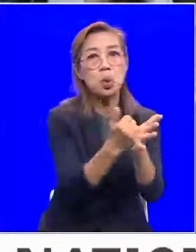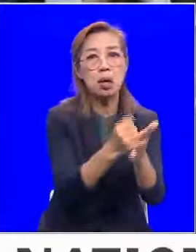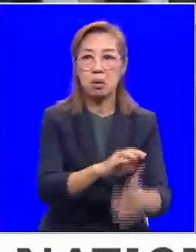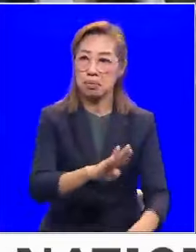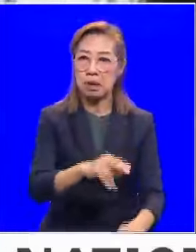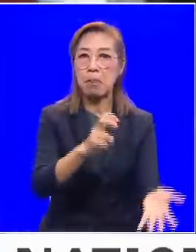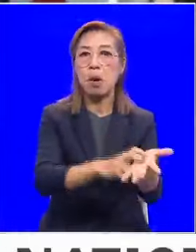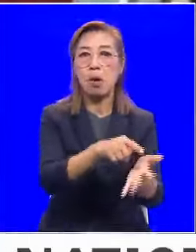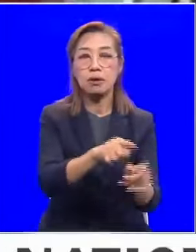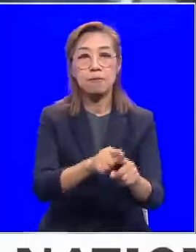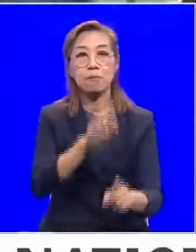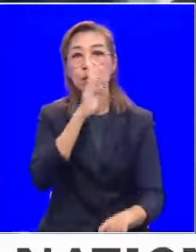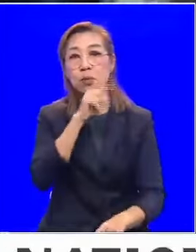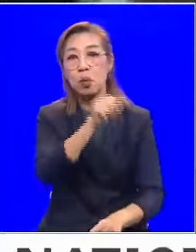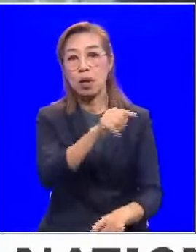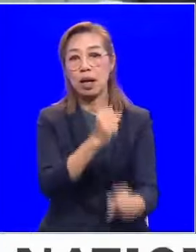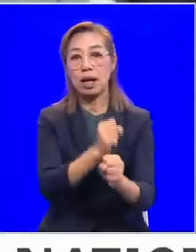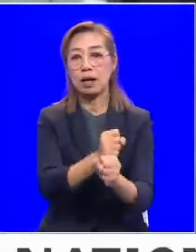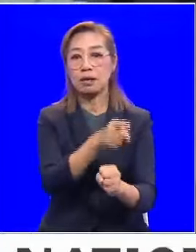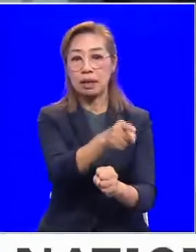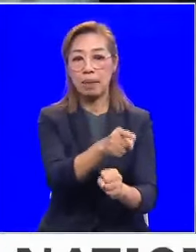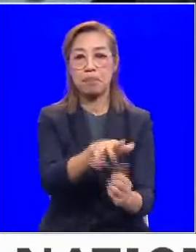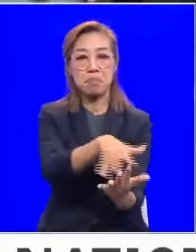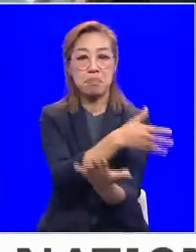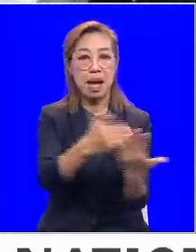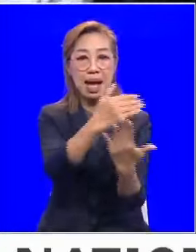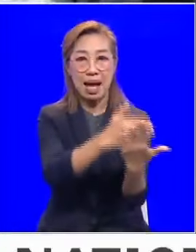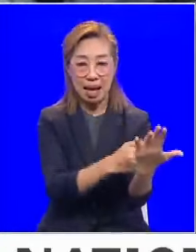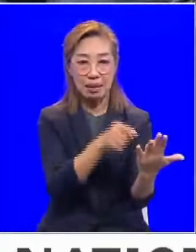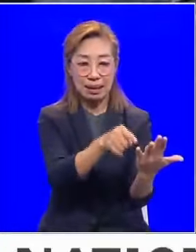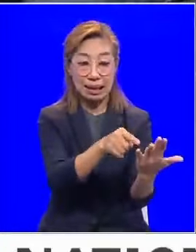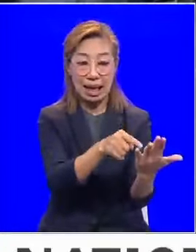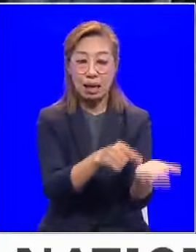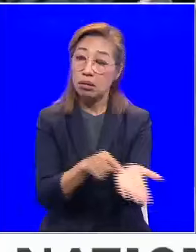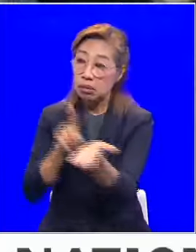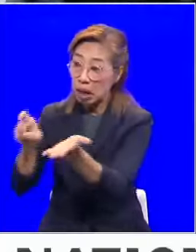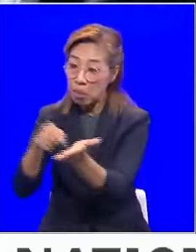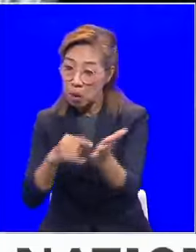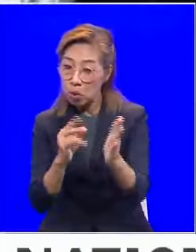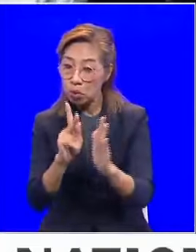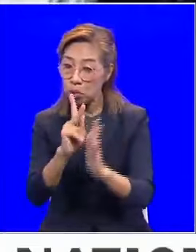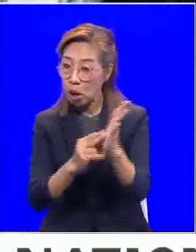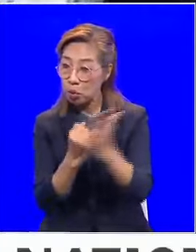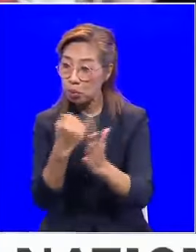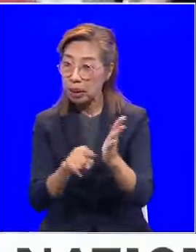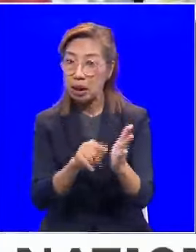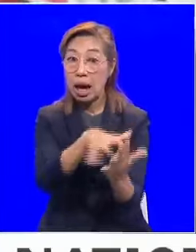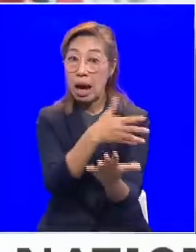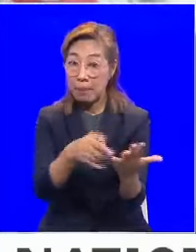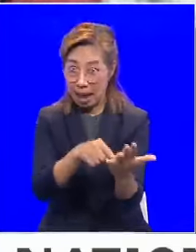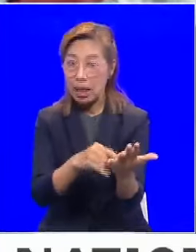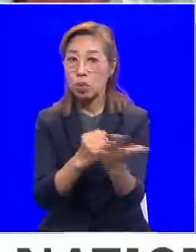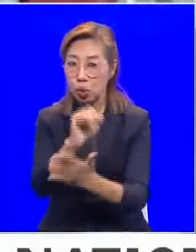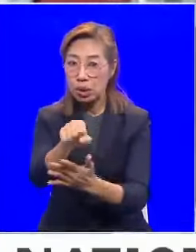ทำธุรกิจแผนเป็นแบบนี้นะครับถ้าเกิดไปบอกว่าโอเคถูกไม่ผิดกฎหมายแต่ตอนทำน่ะไปทำผิดไงแบบเนี้ย